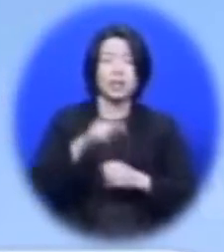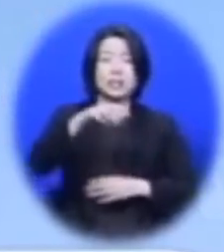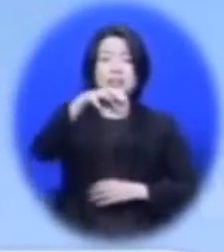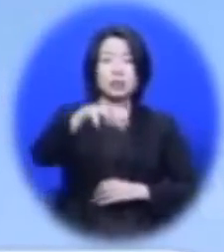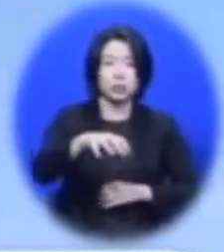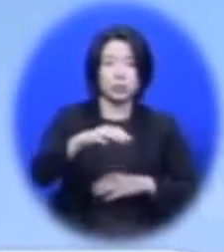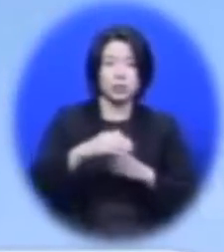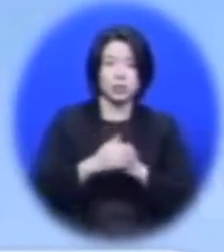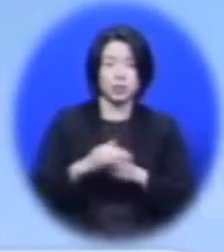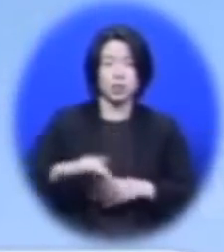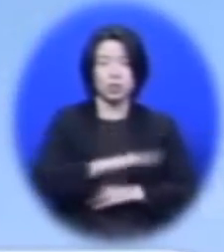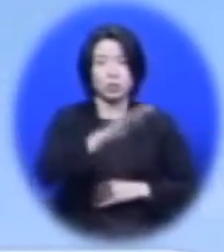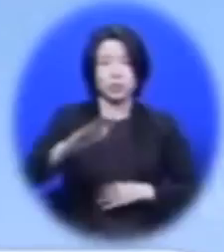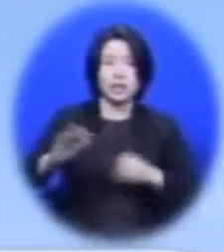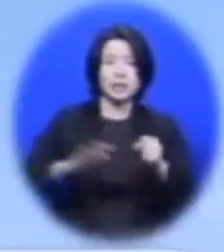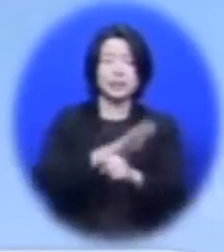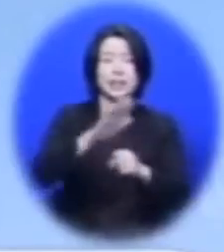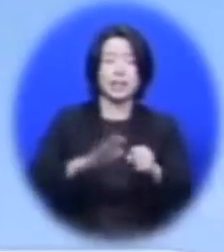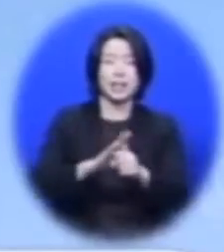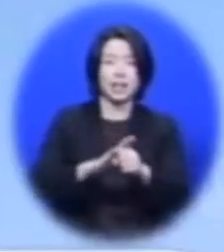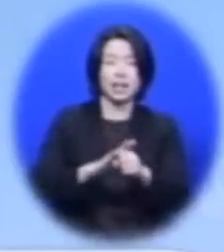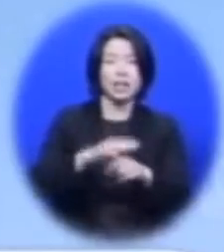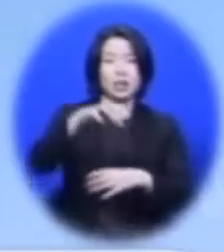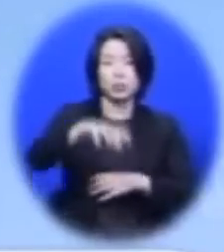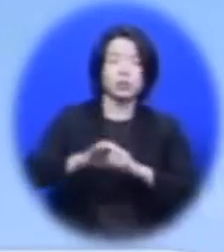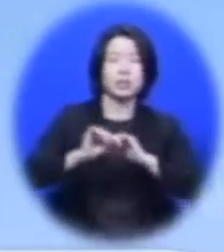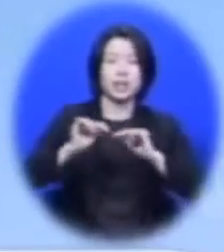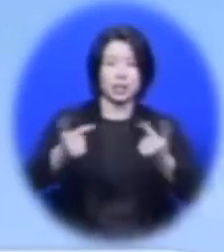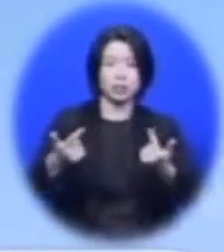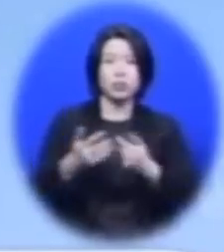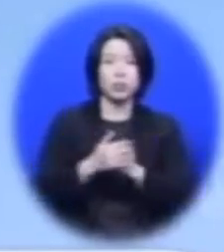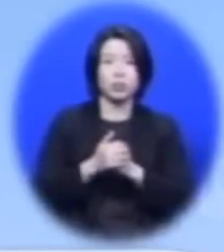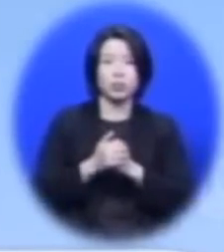거기는 우리가 사랑할 대상이 아니고